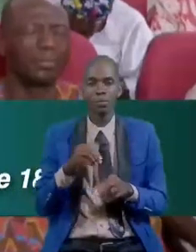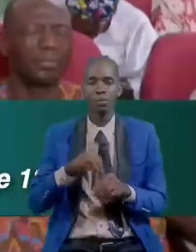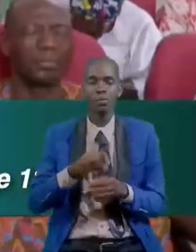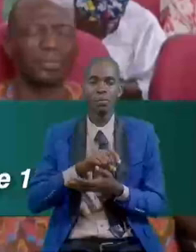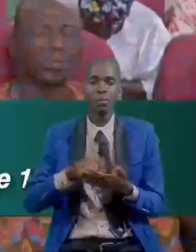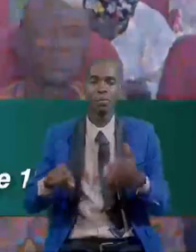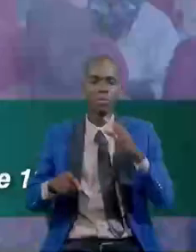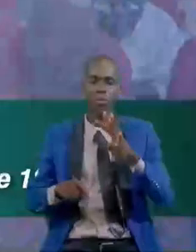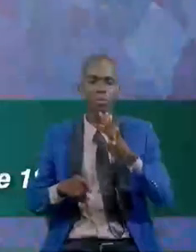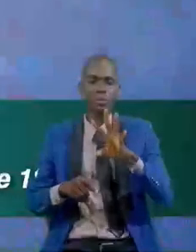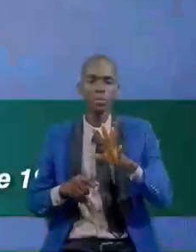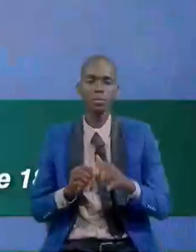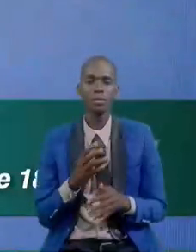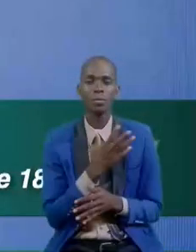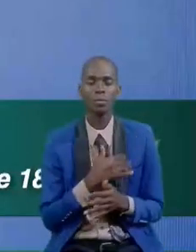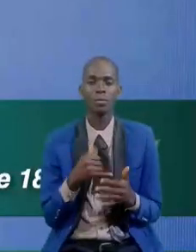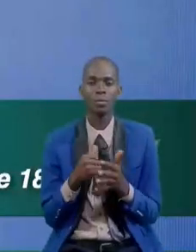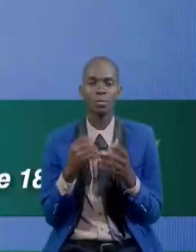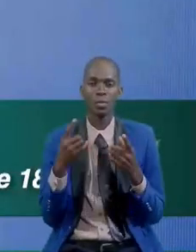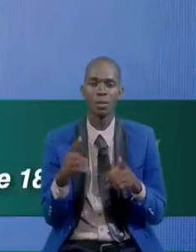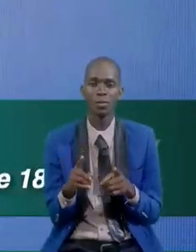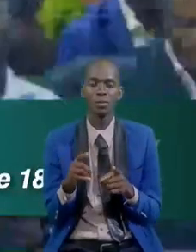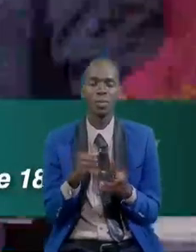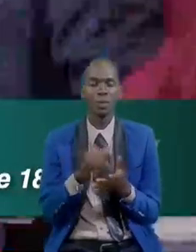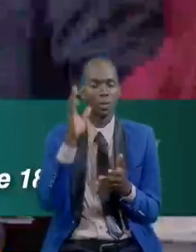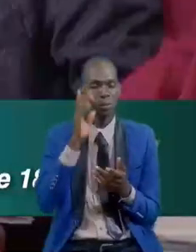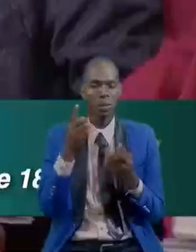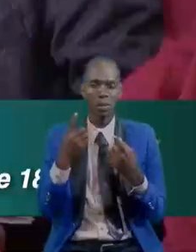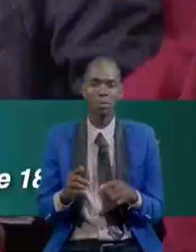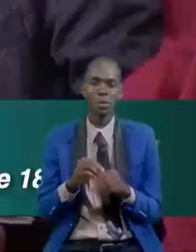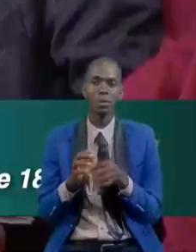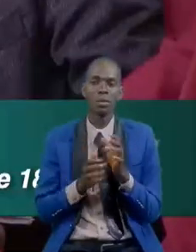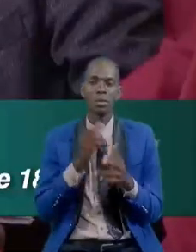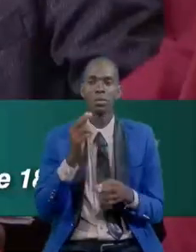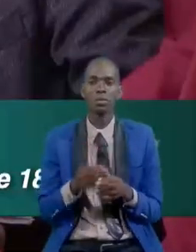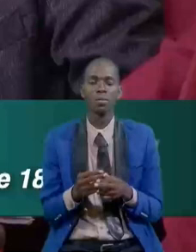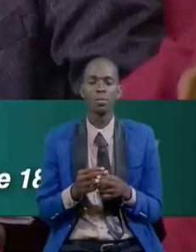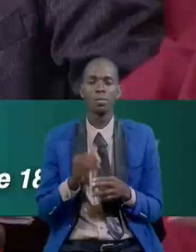Verset 45, en peu d'instant, ça va s'accomplir.